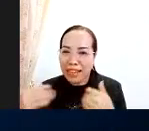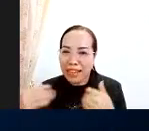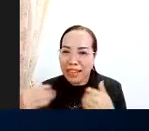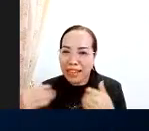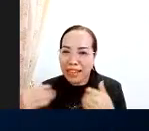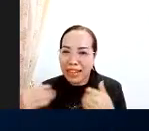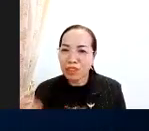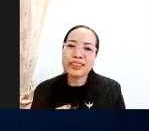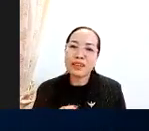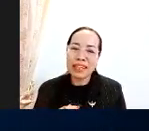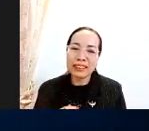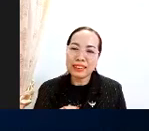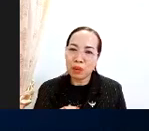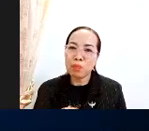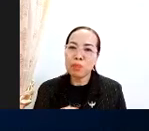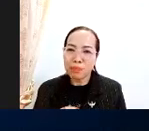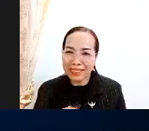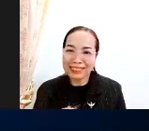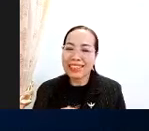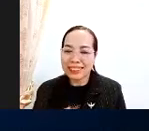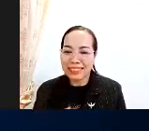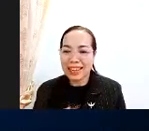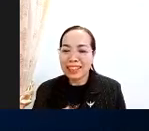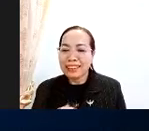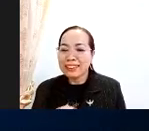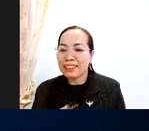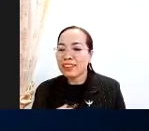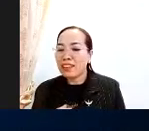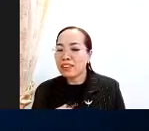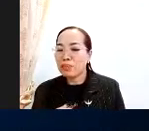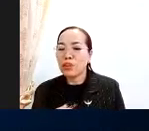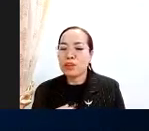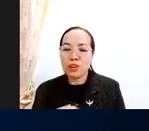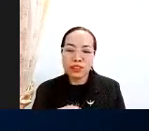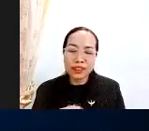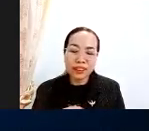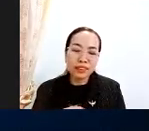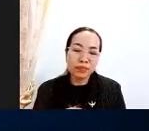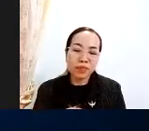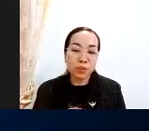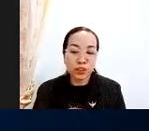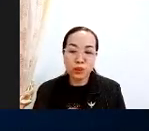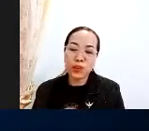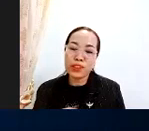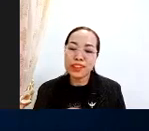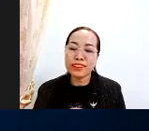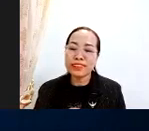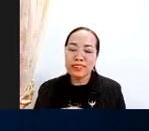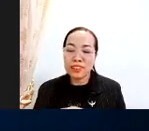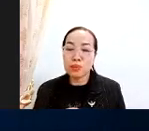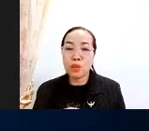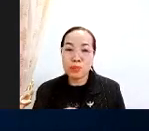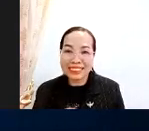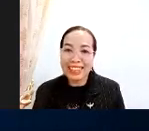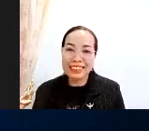mình ác co sang đâu mà ca trong bàn tề chả chẳng đo chầm nói bàn to tiết cứ chầm nói trong cao nhất cứ chia